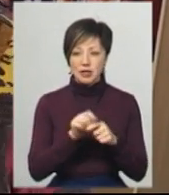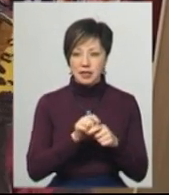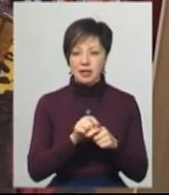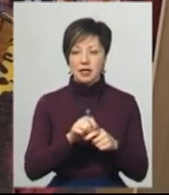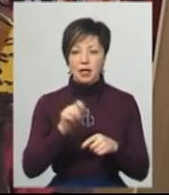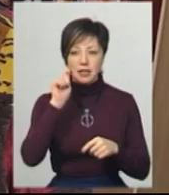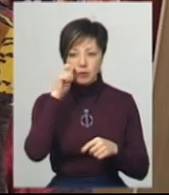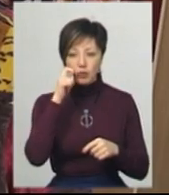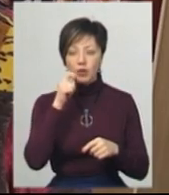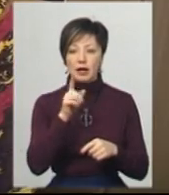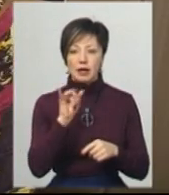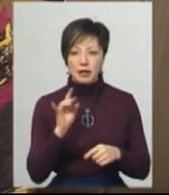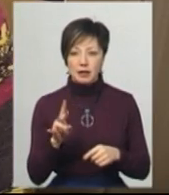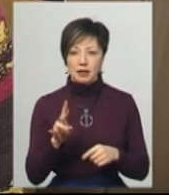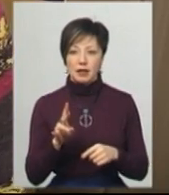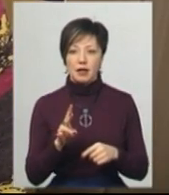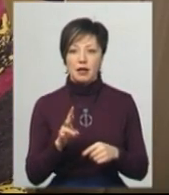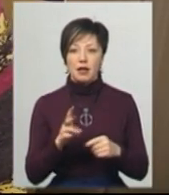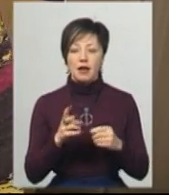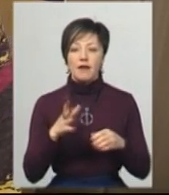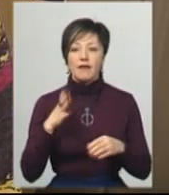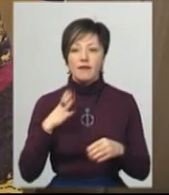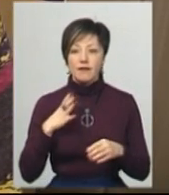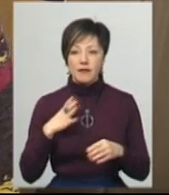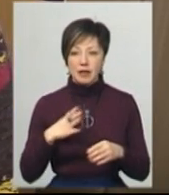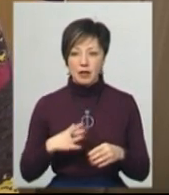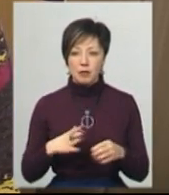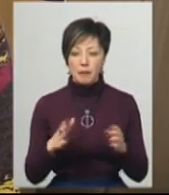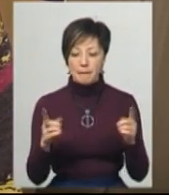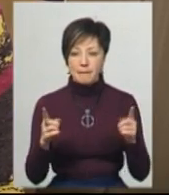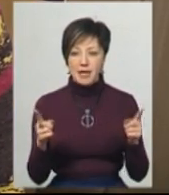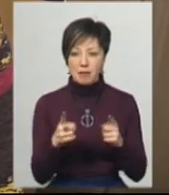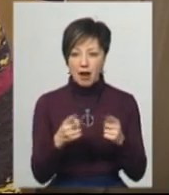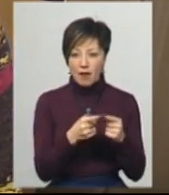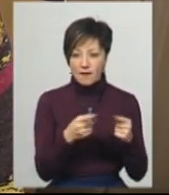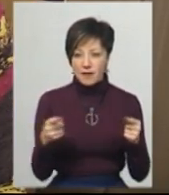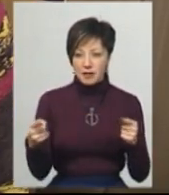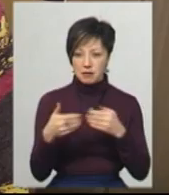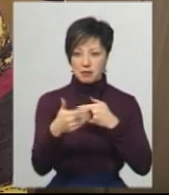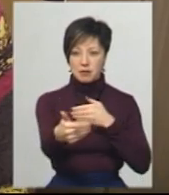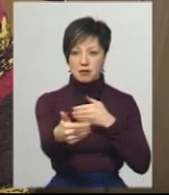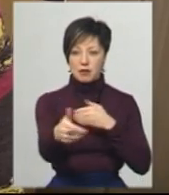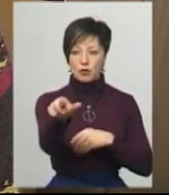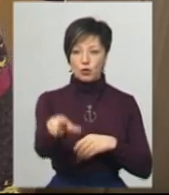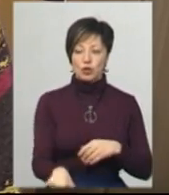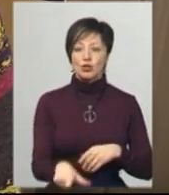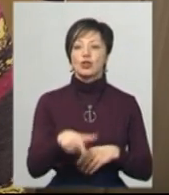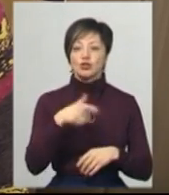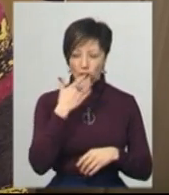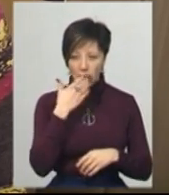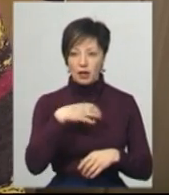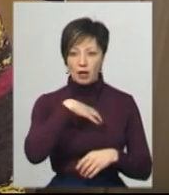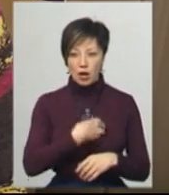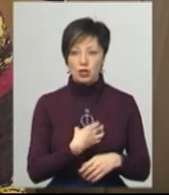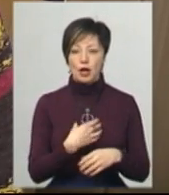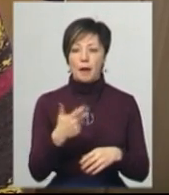чесник, лук, хрін. Витримуйте мінімальну відстань від людини, яка чхає і кашляє